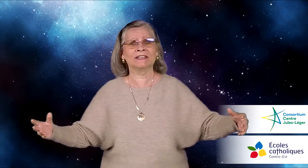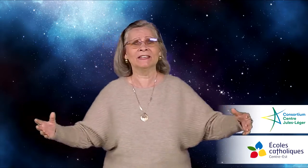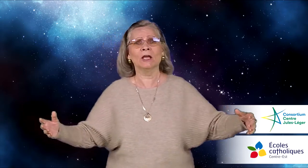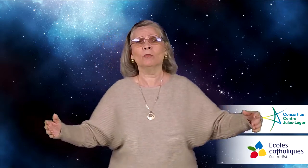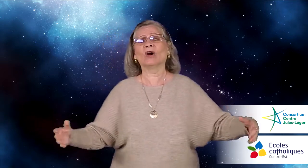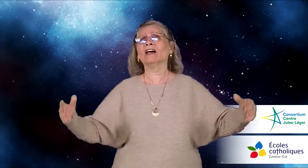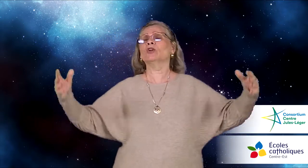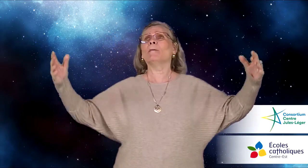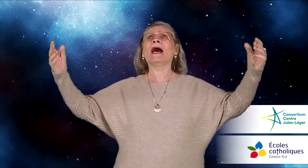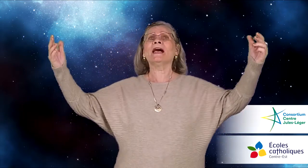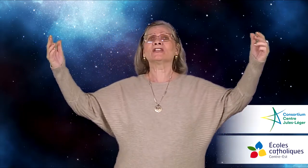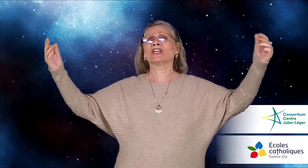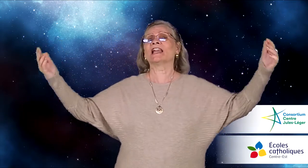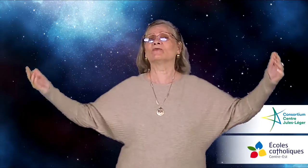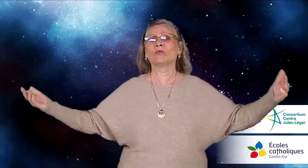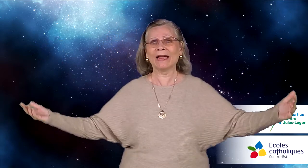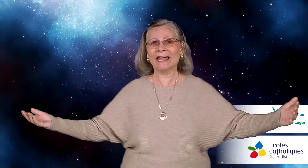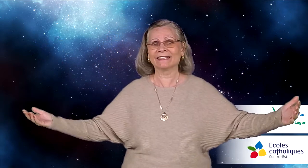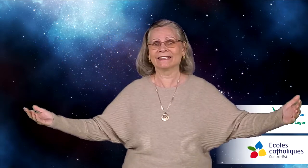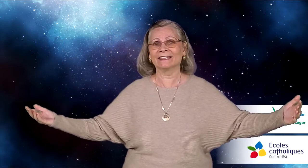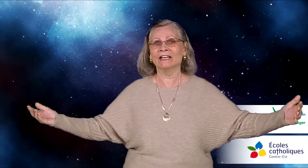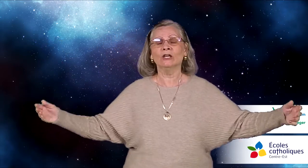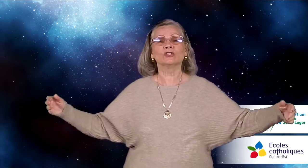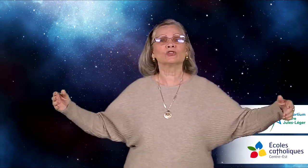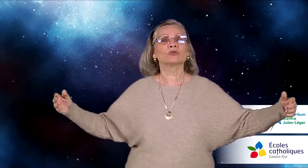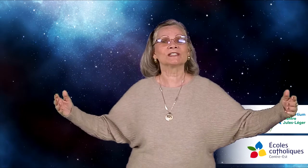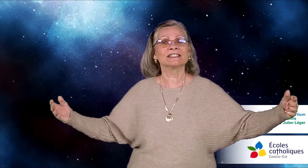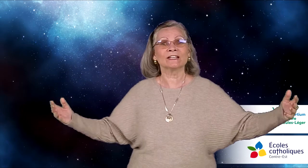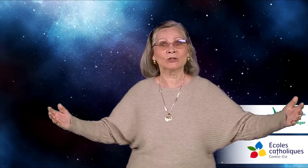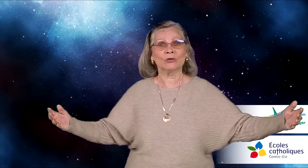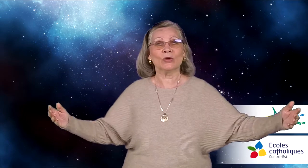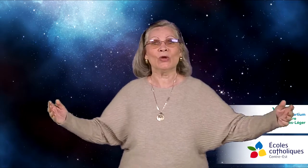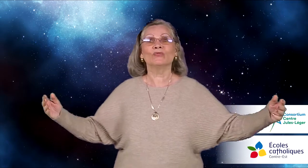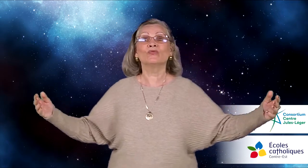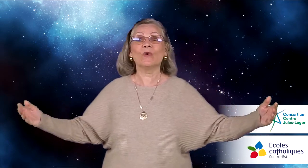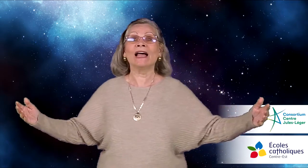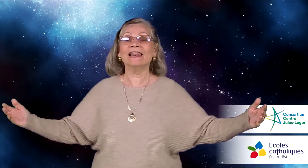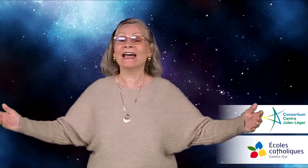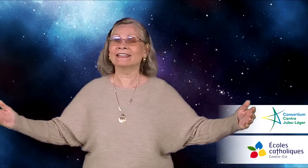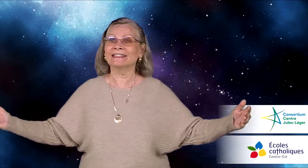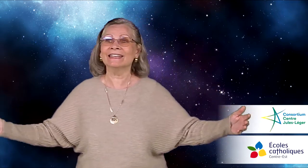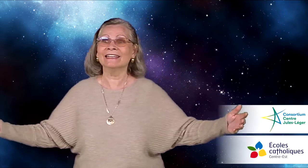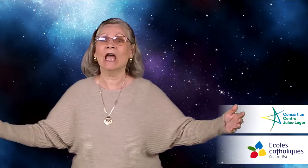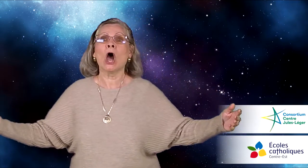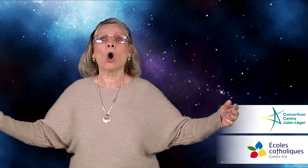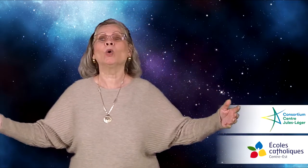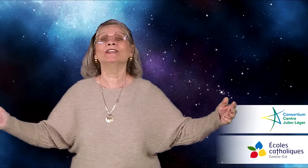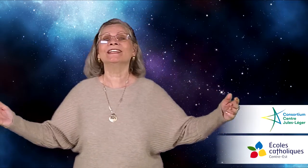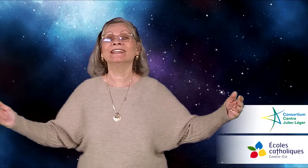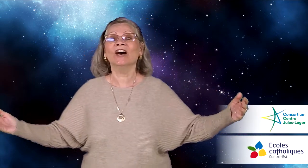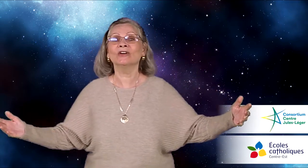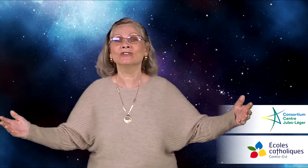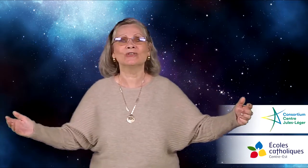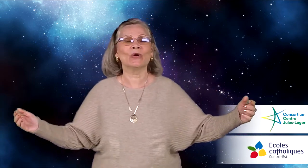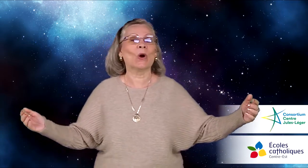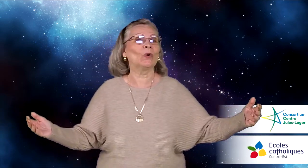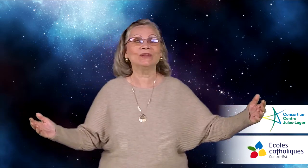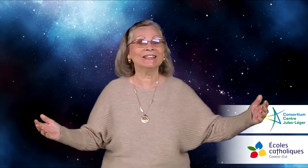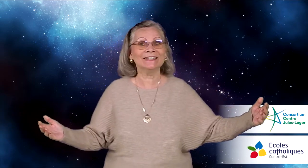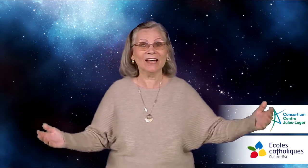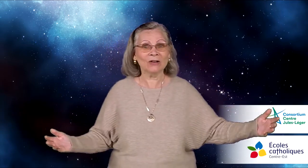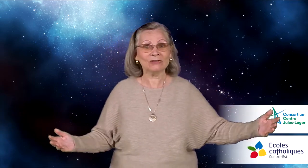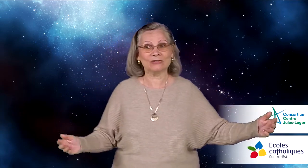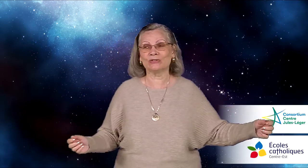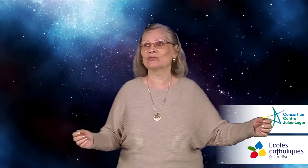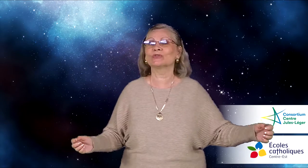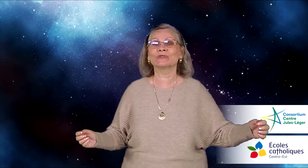adaptée pour un dommage à la voie lactée. Sur cette voie lactée, on y danse, on